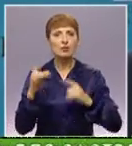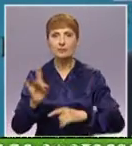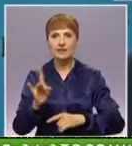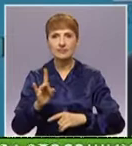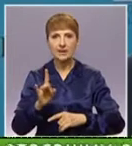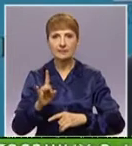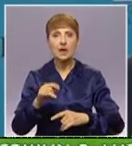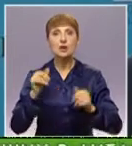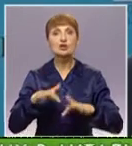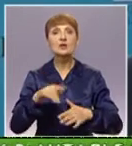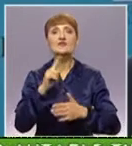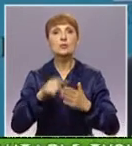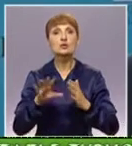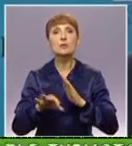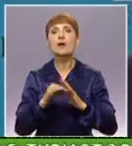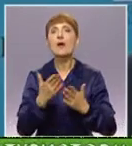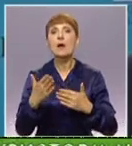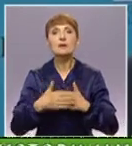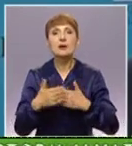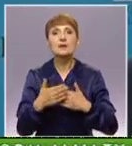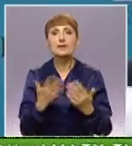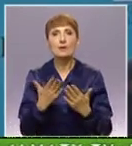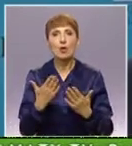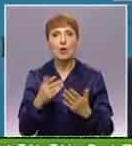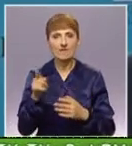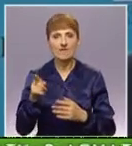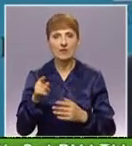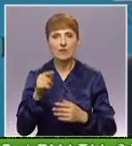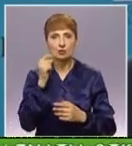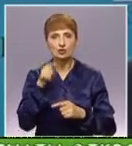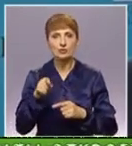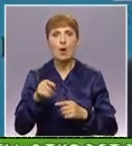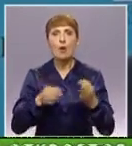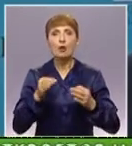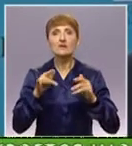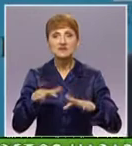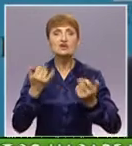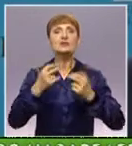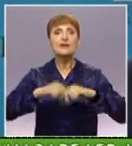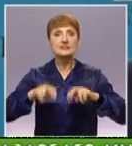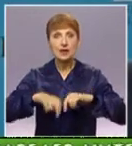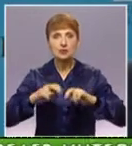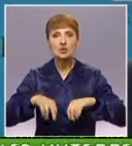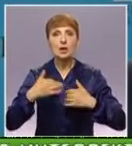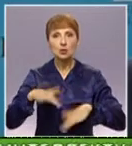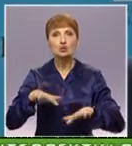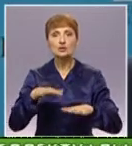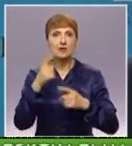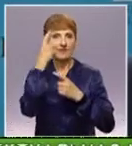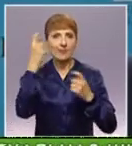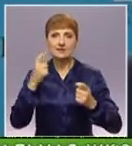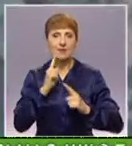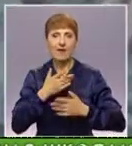размере. Решается вопрос об избрании меры пресечения в отношении последнего. Уголовное дело расследуется, иная информация в интересах следствия не